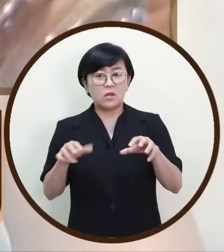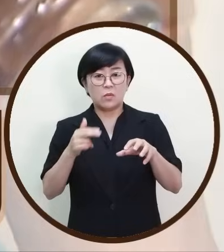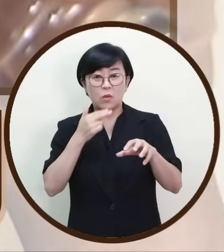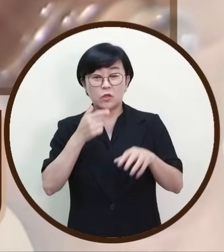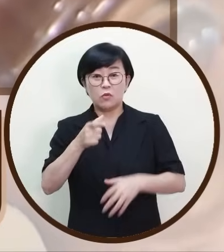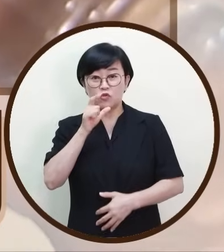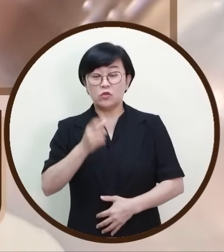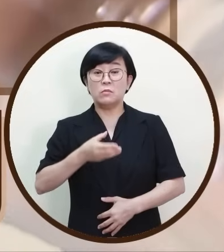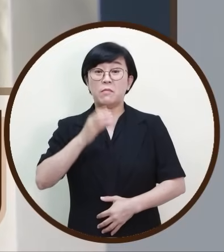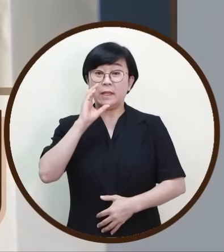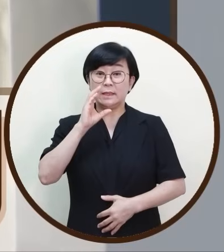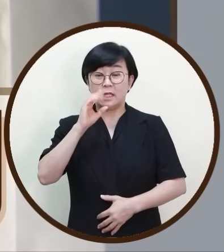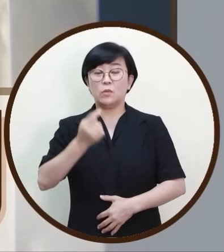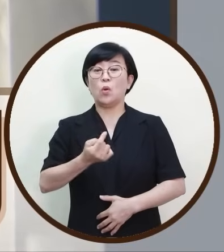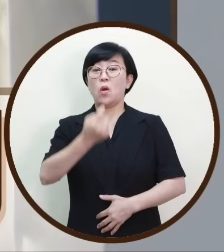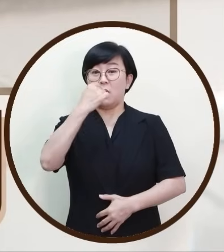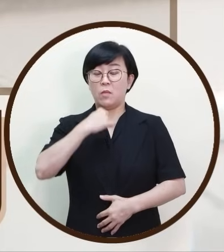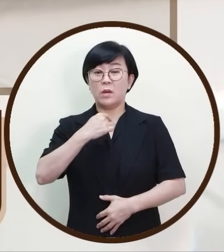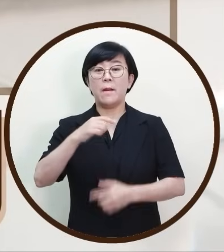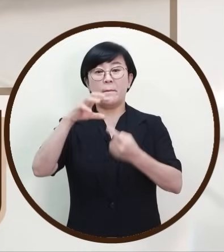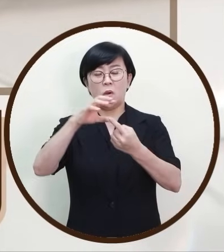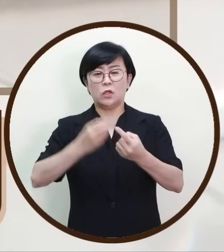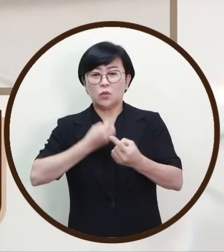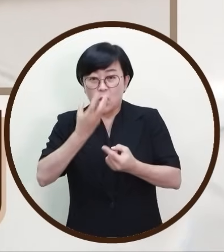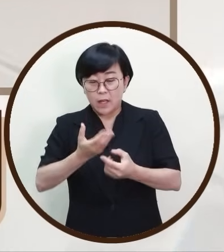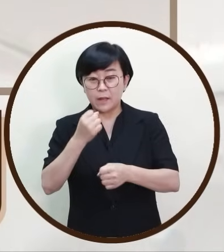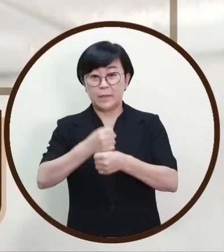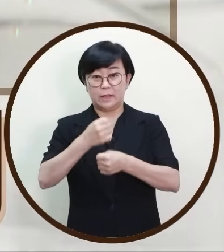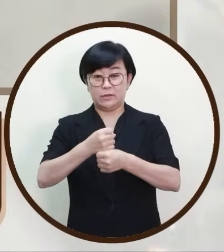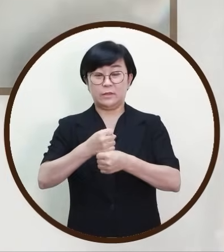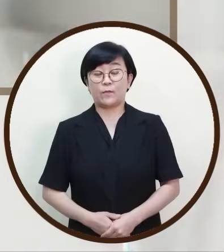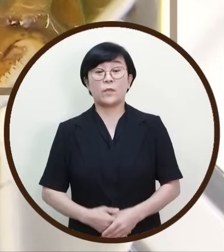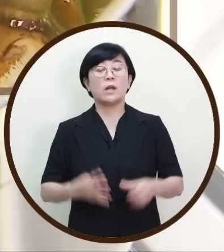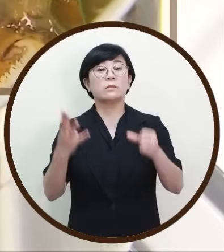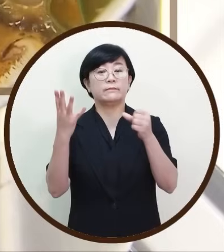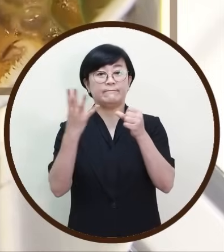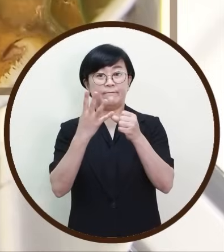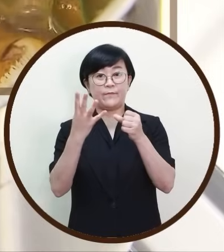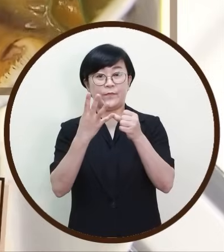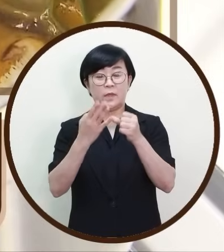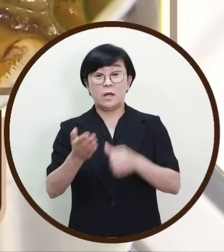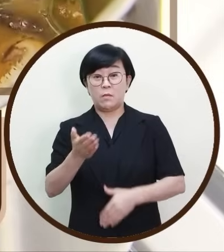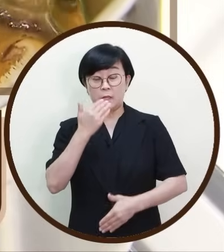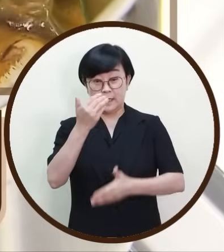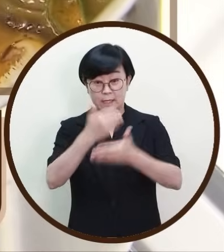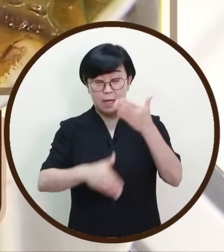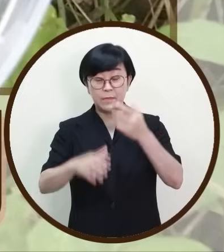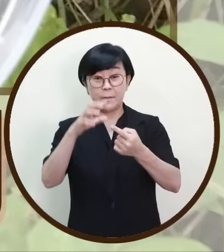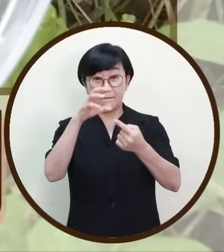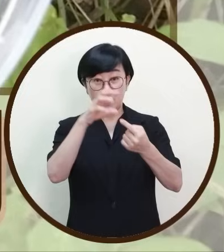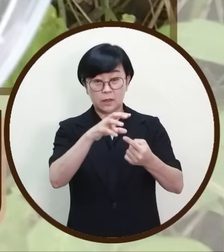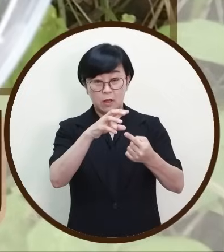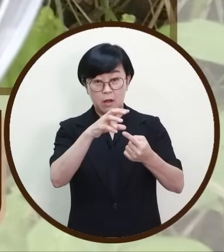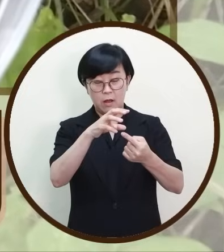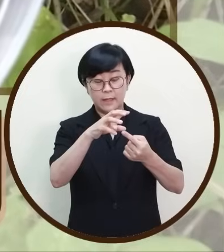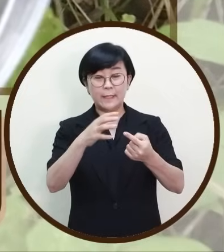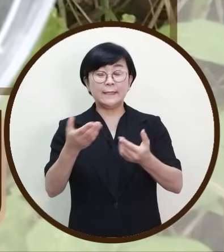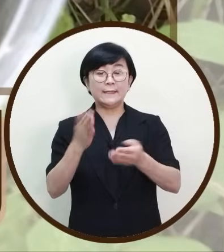없다면 물을 먹이고 손가락을 목에 넣어 버섯을 토하게 합니다. 네 번째, 먹다 남은 버섯은